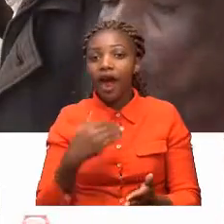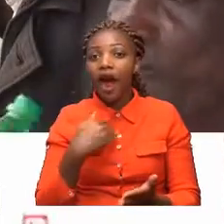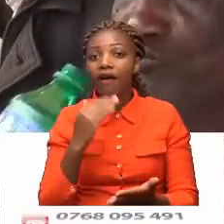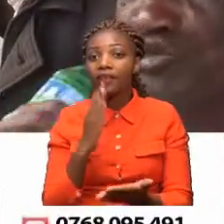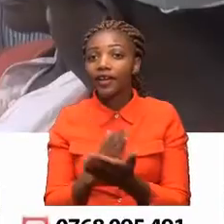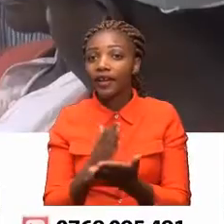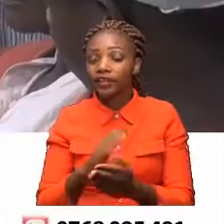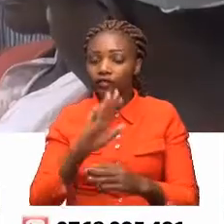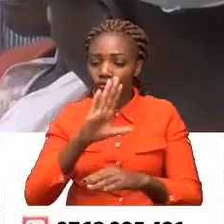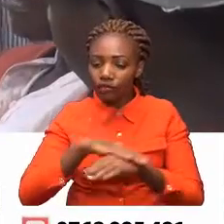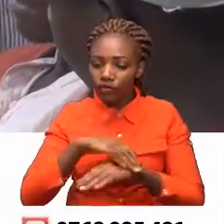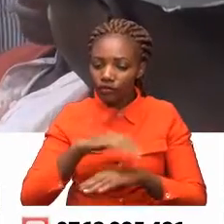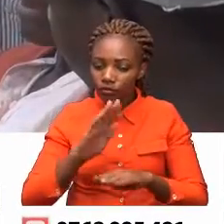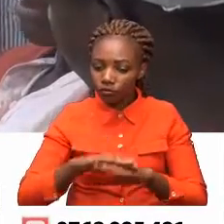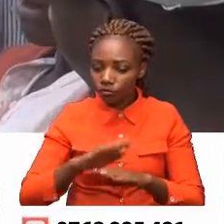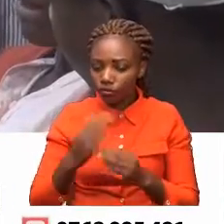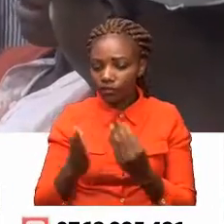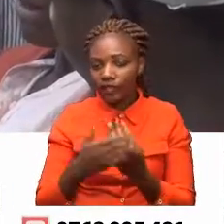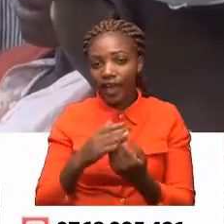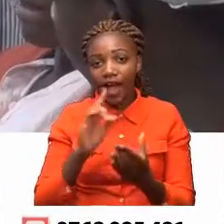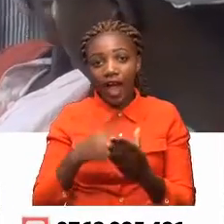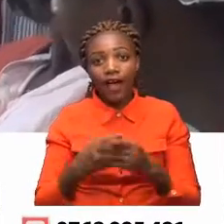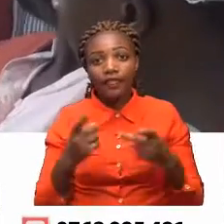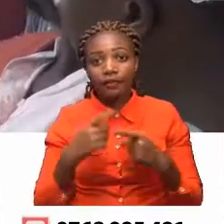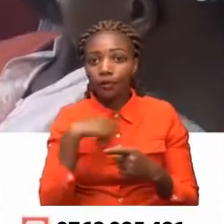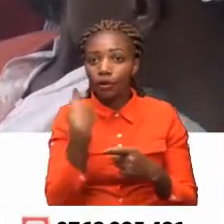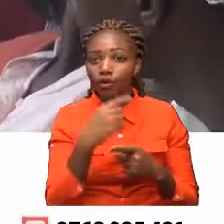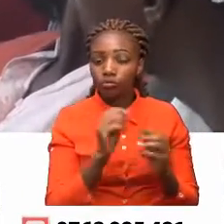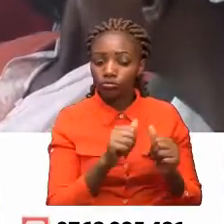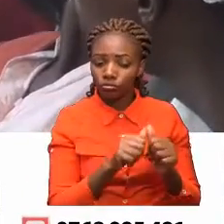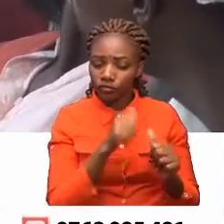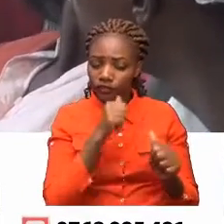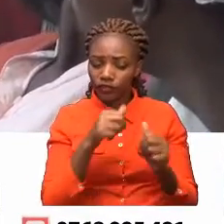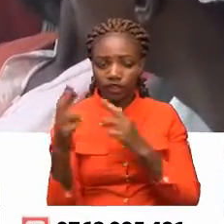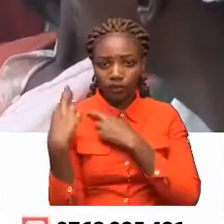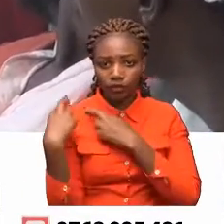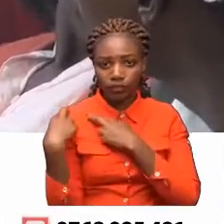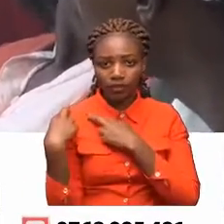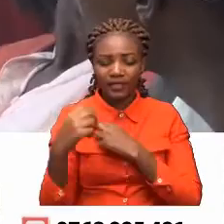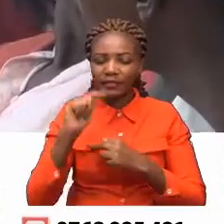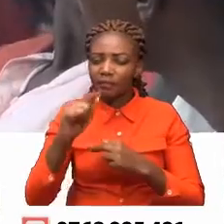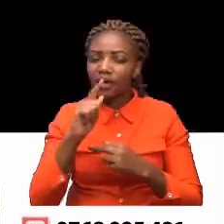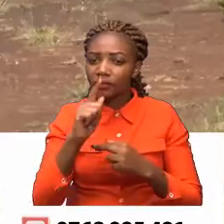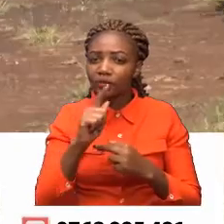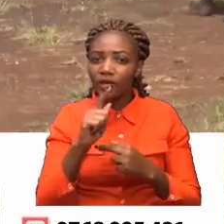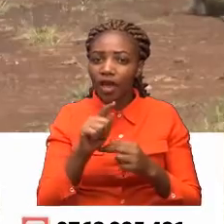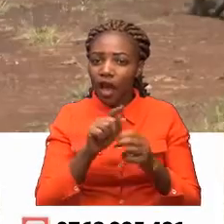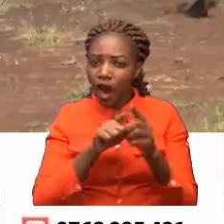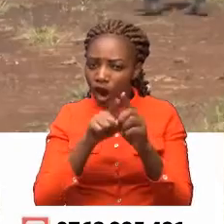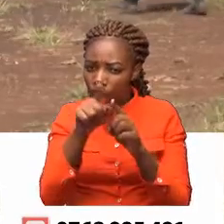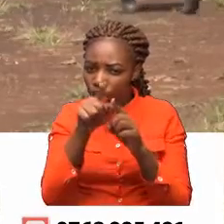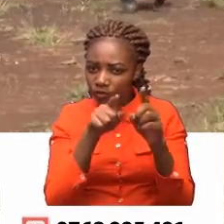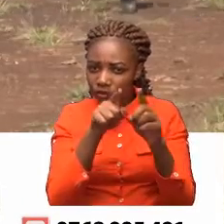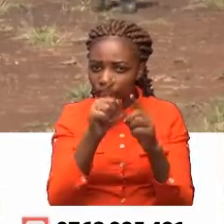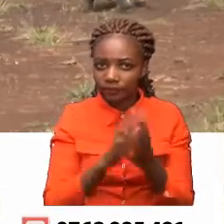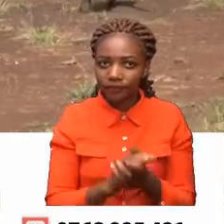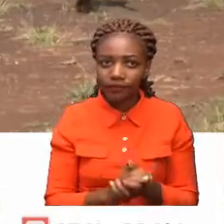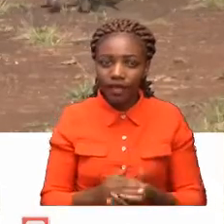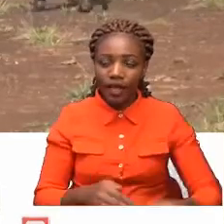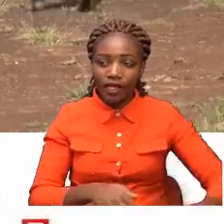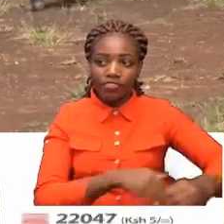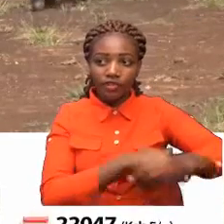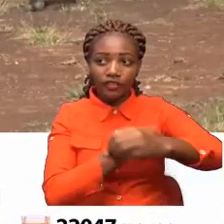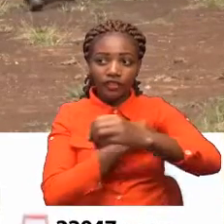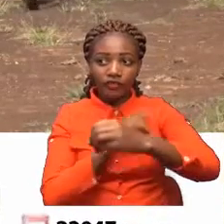malezi bora, na wanaokataa kujukumika wanafaa kushtakiwa. Chifu wa eneo hili la